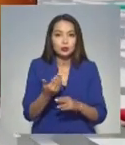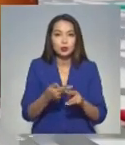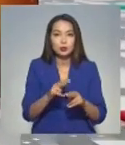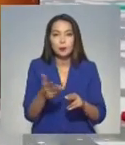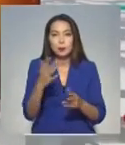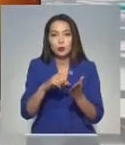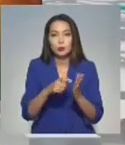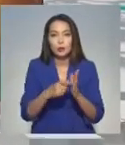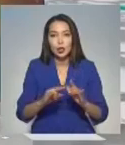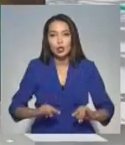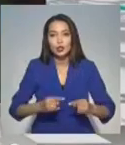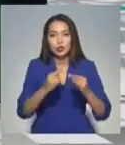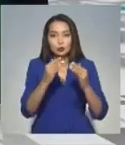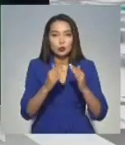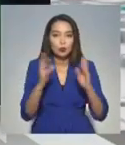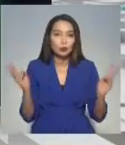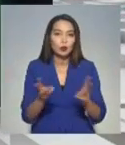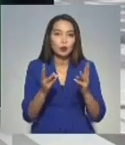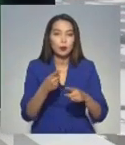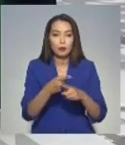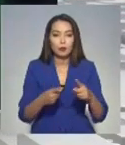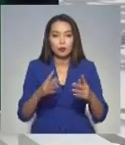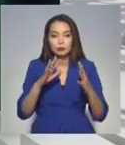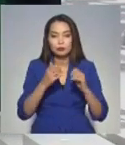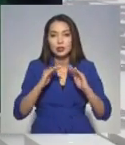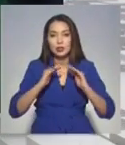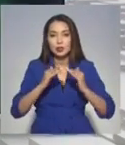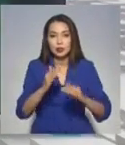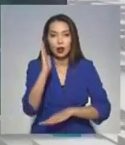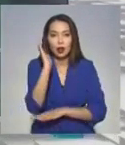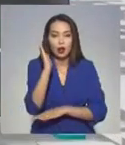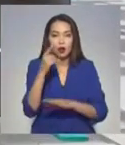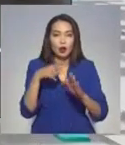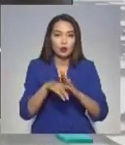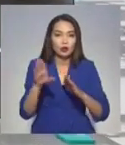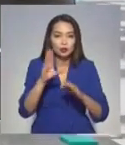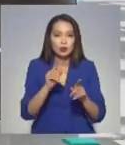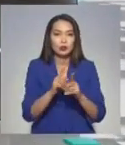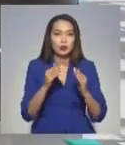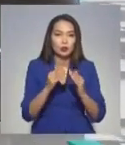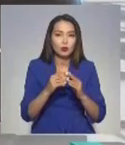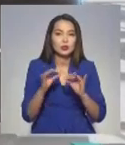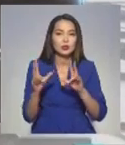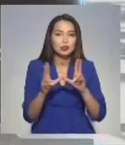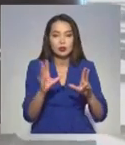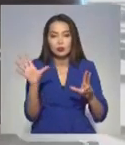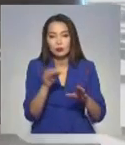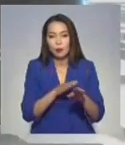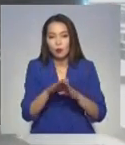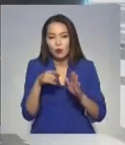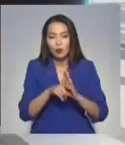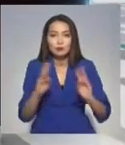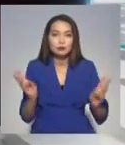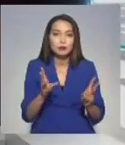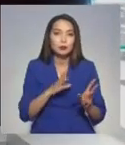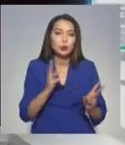кірпіштен жасалған тұрғын үй отқа оранып, жартылай қираған шатырдың ағаш құрылымдары, тұрмыстық заттар, жиһаздар жанып жатқан.